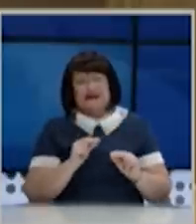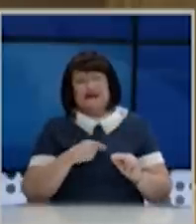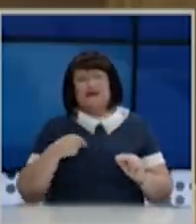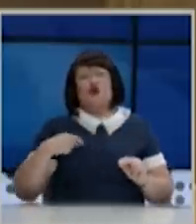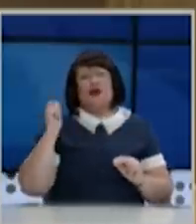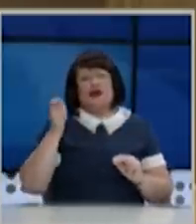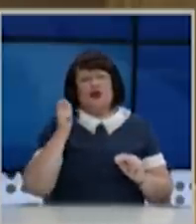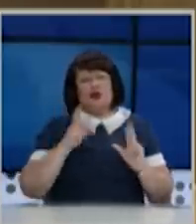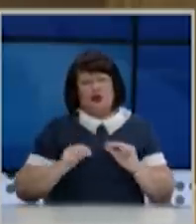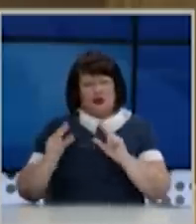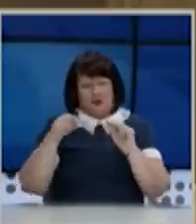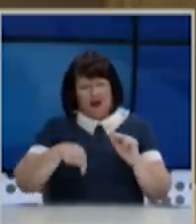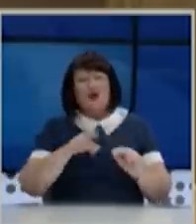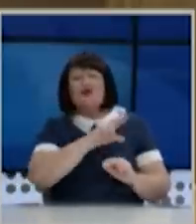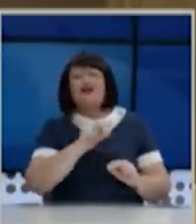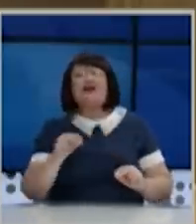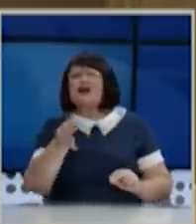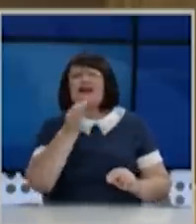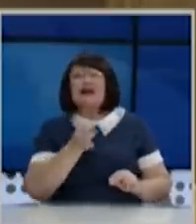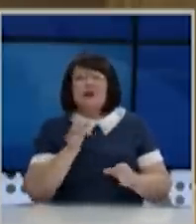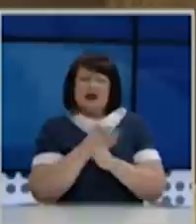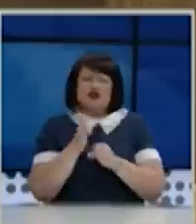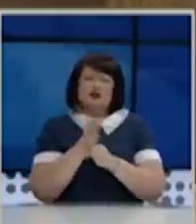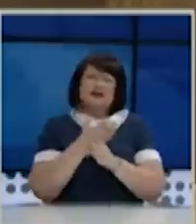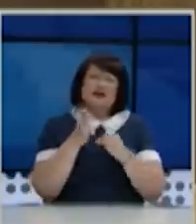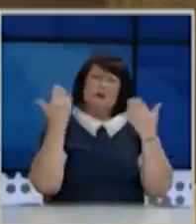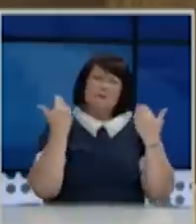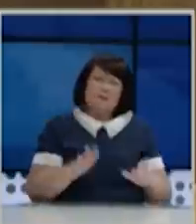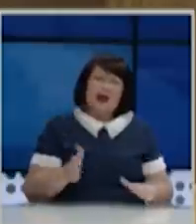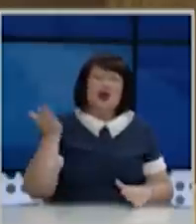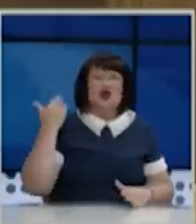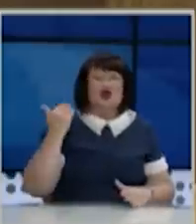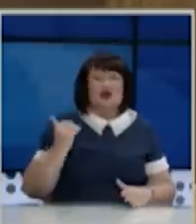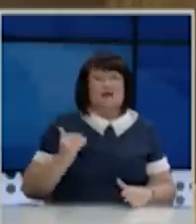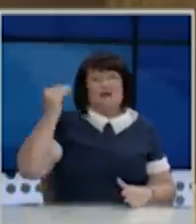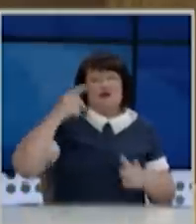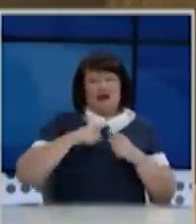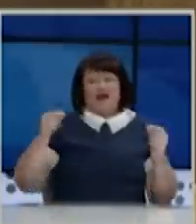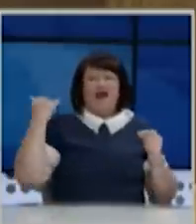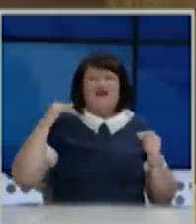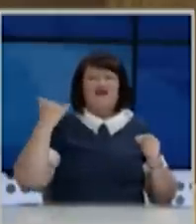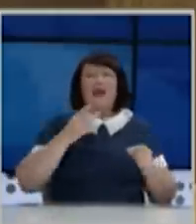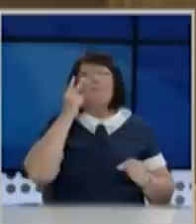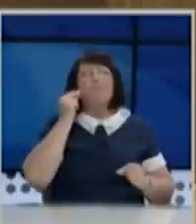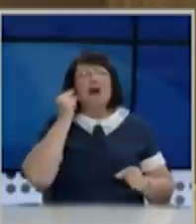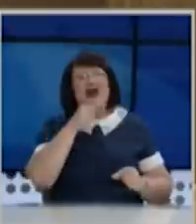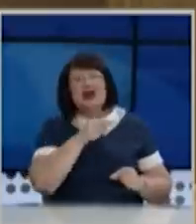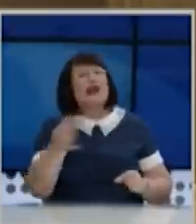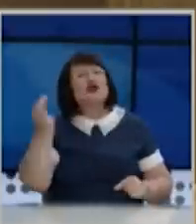προημερησίας συζήτηση στη Βουλή, μετά τις καταστροφές τότε στη Βόρεια Εύβοια και στην Πάρνηθα